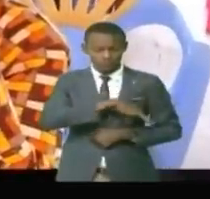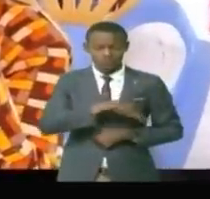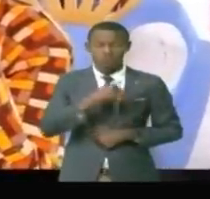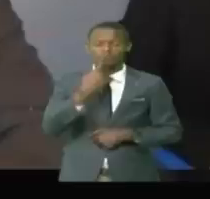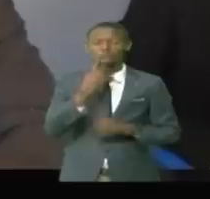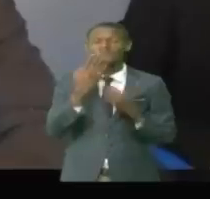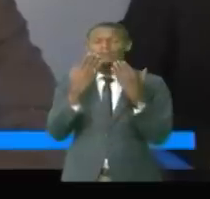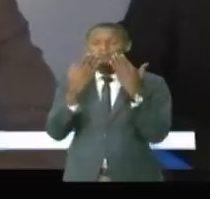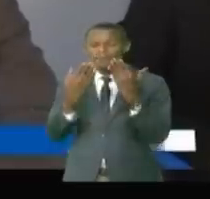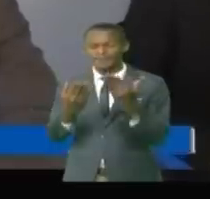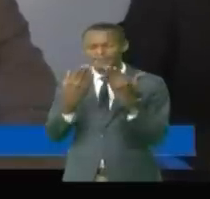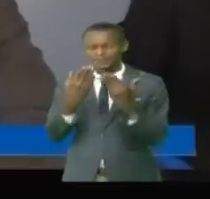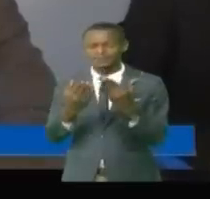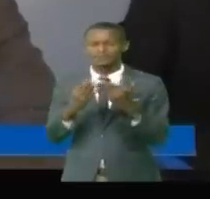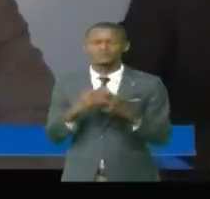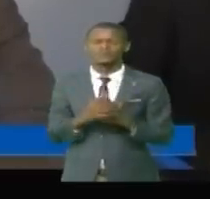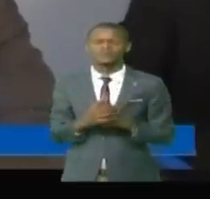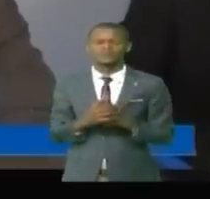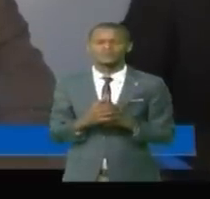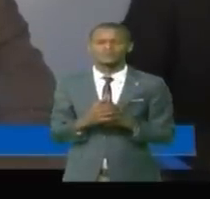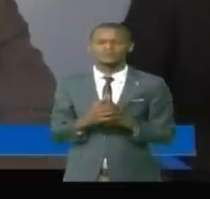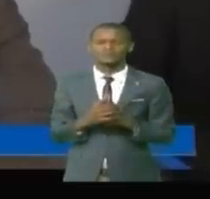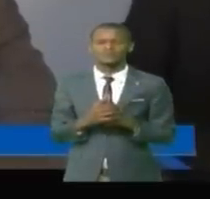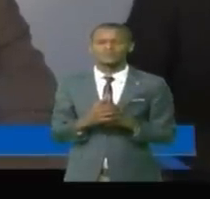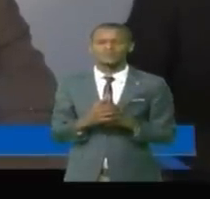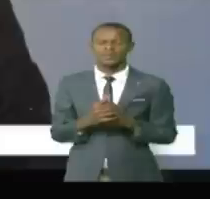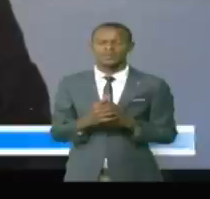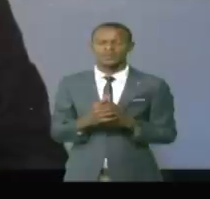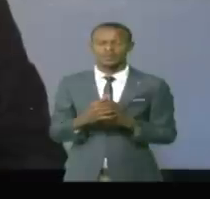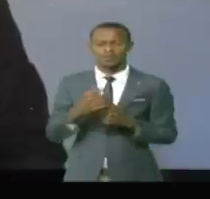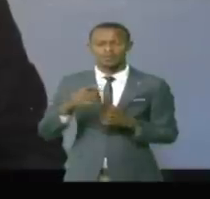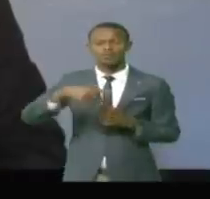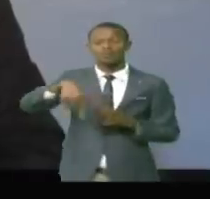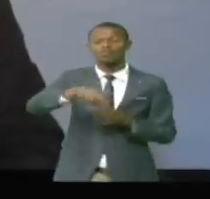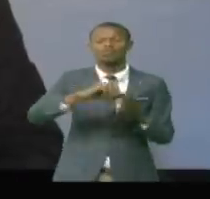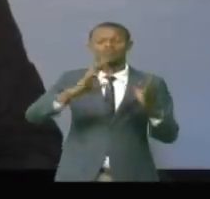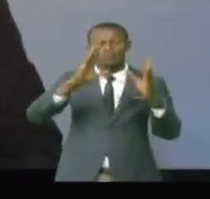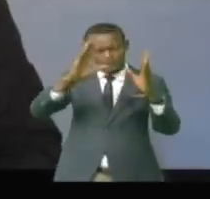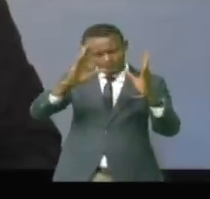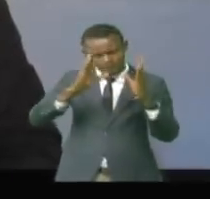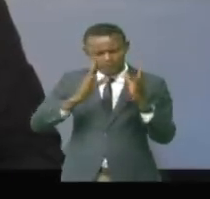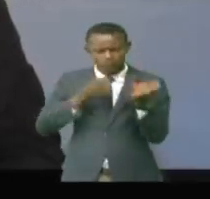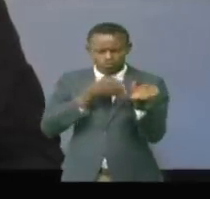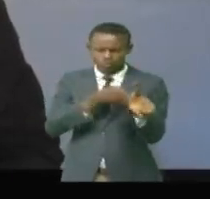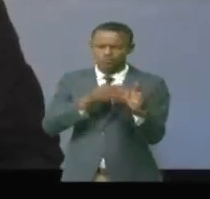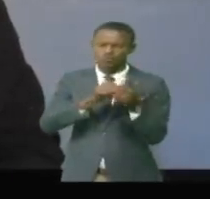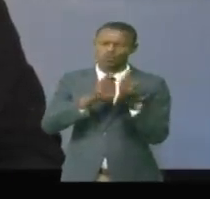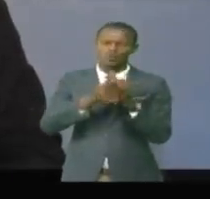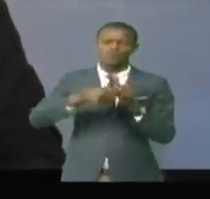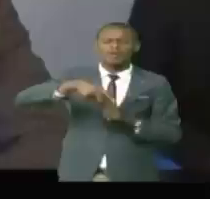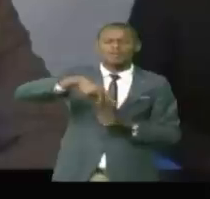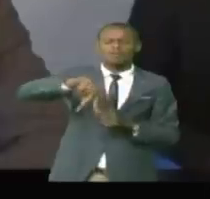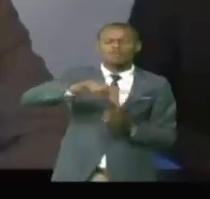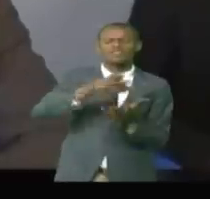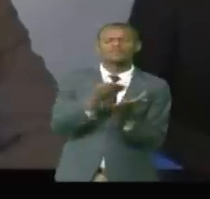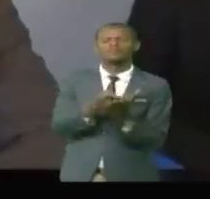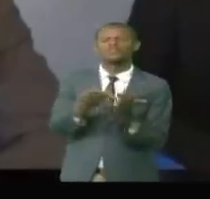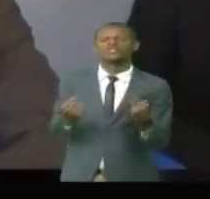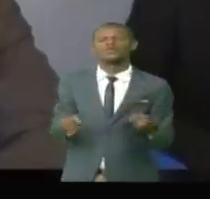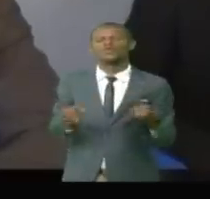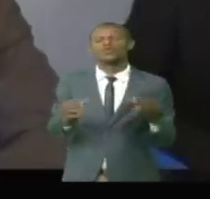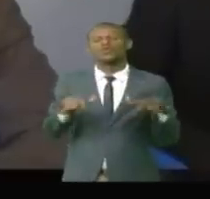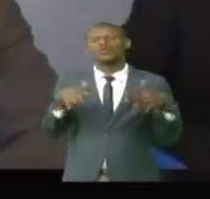province. Tout en vous remerciant de votre aimable attention, je déclare ouvert les travaux des conférences